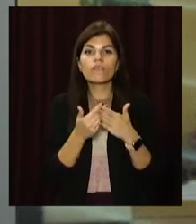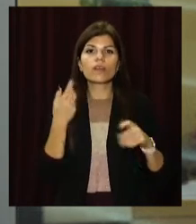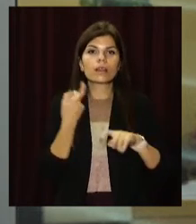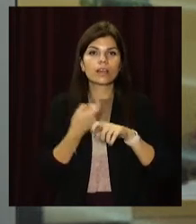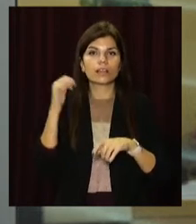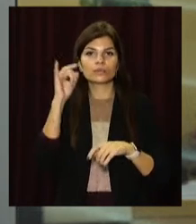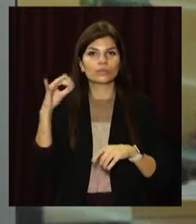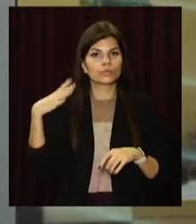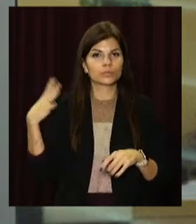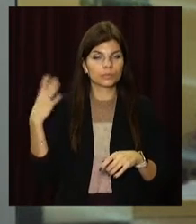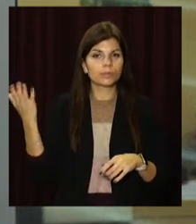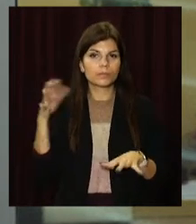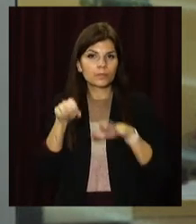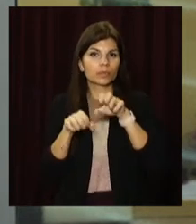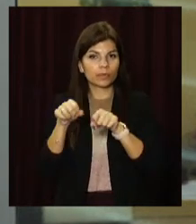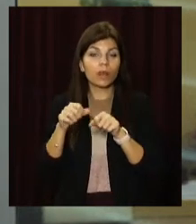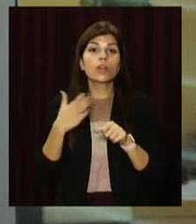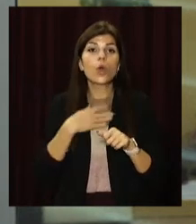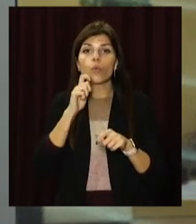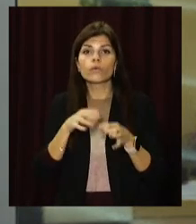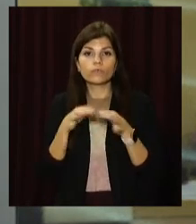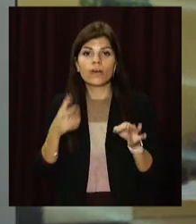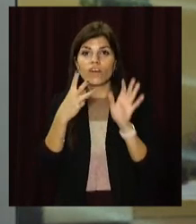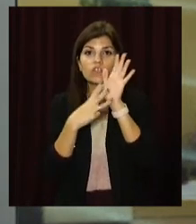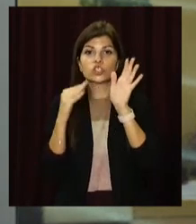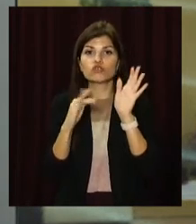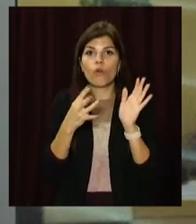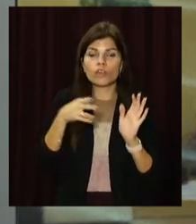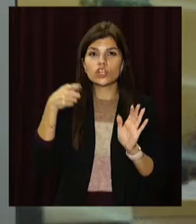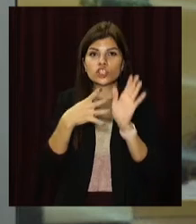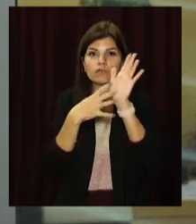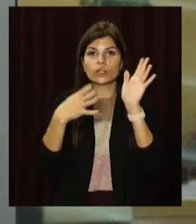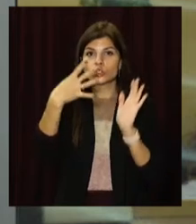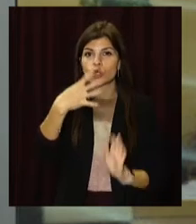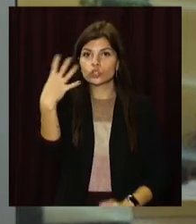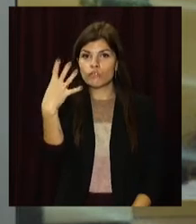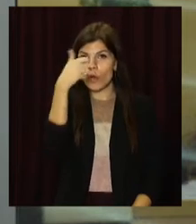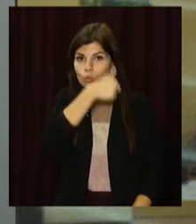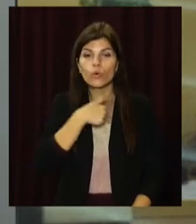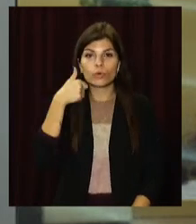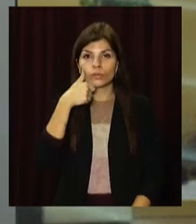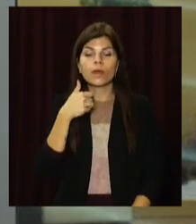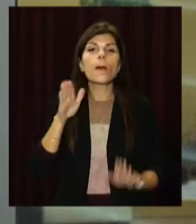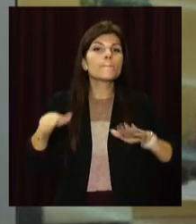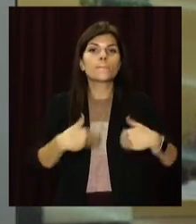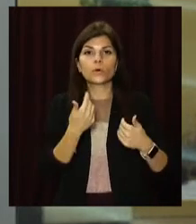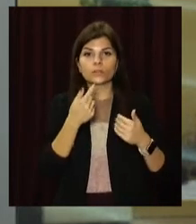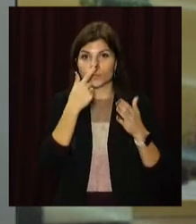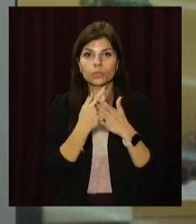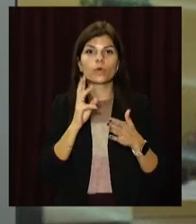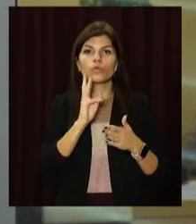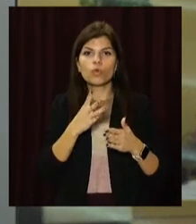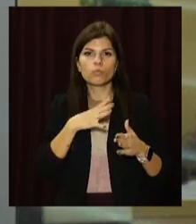нацистських загарбників. Нашу країну звільнили 28 жовтня 1944 року, після понад 3